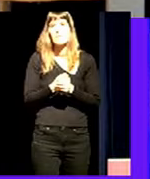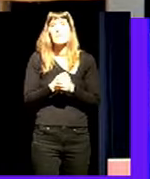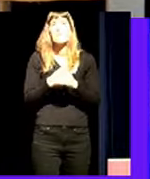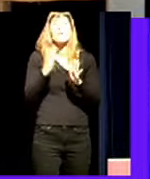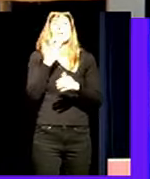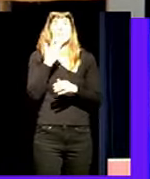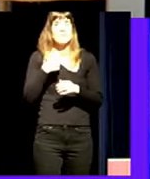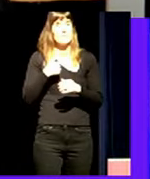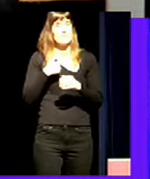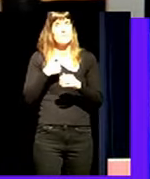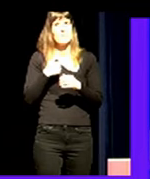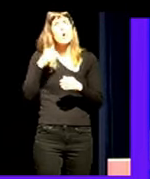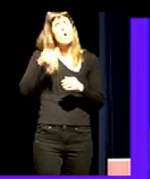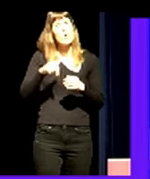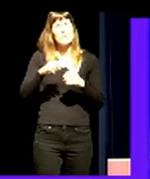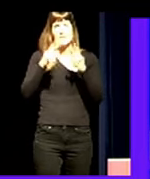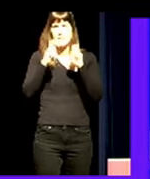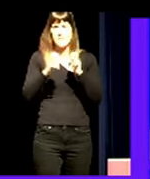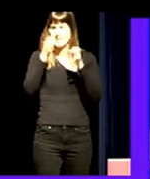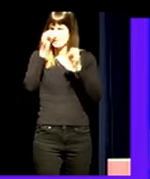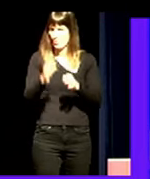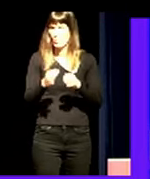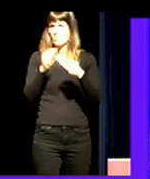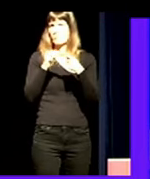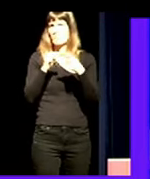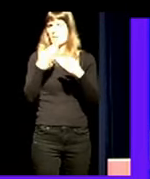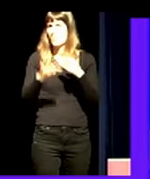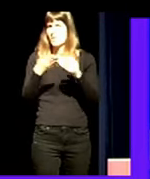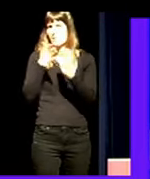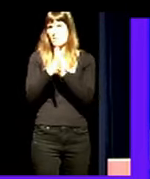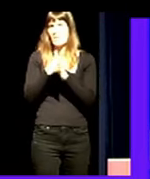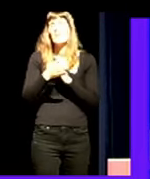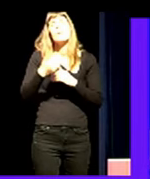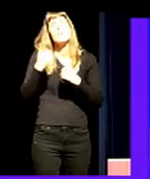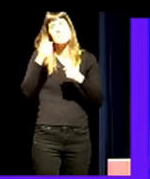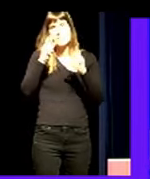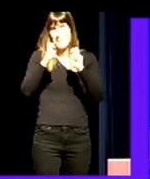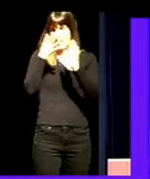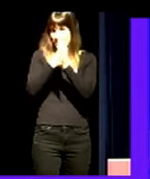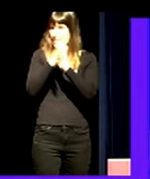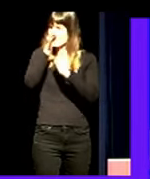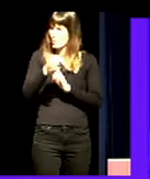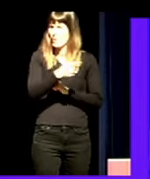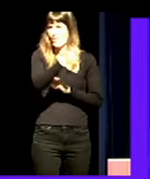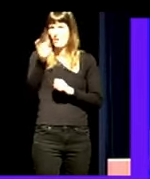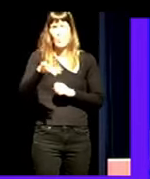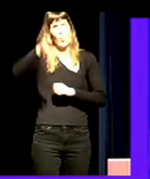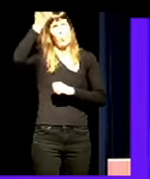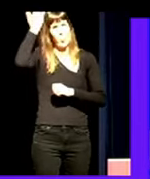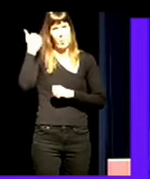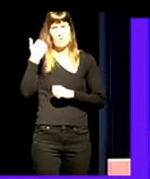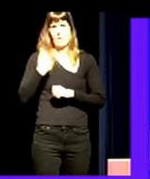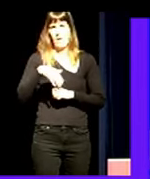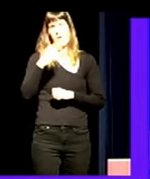aipatu egingo ditudan gaurko gauza, segurenik, orain dela asko, zuek jadanik jarduen